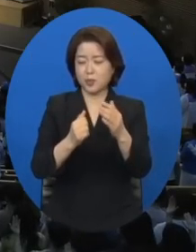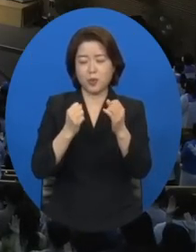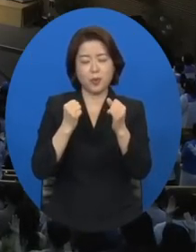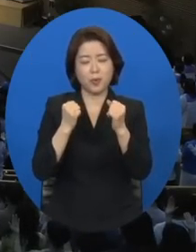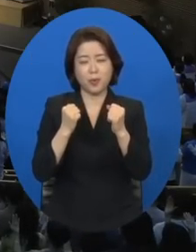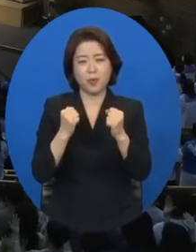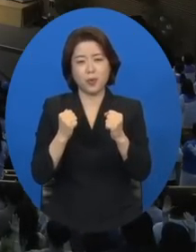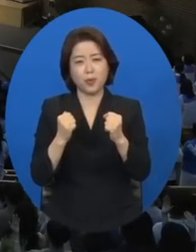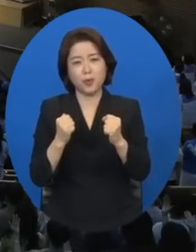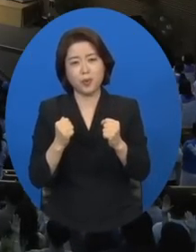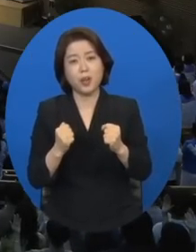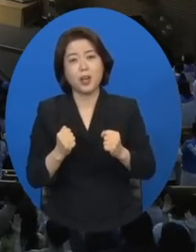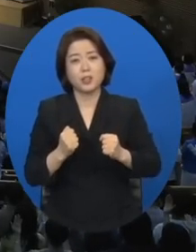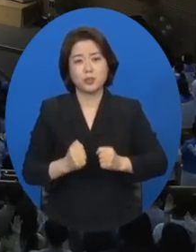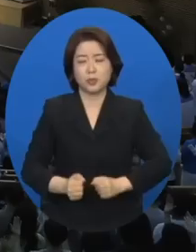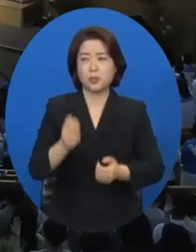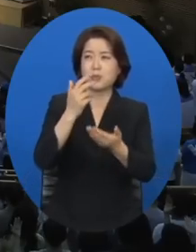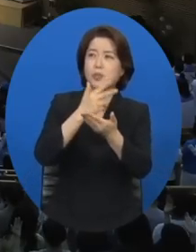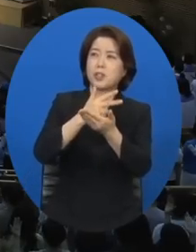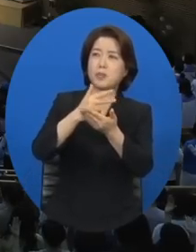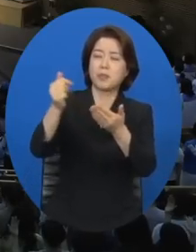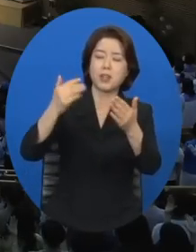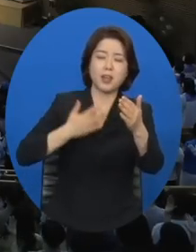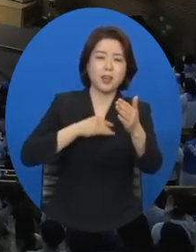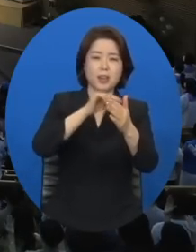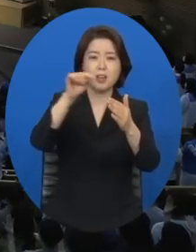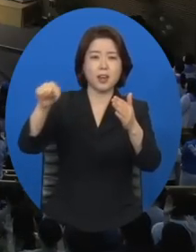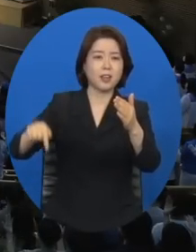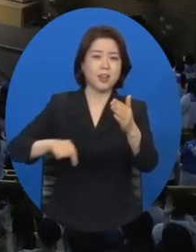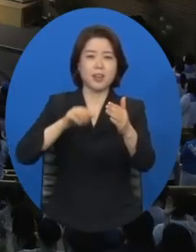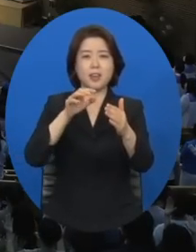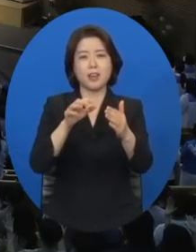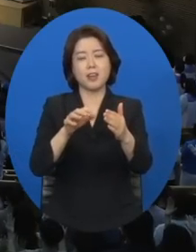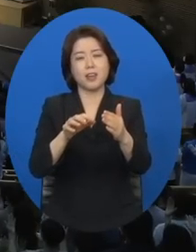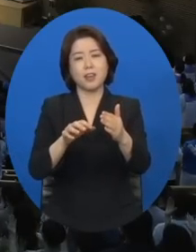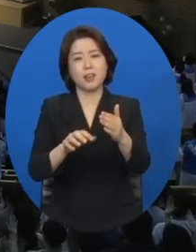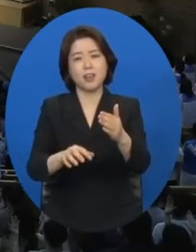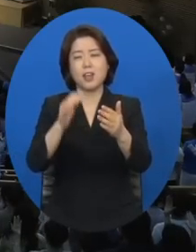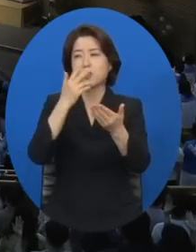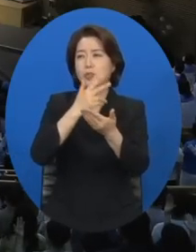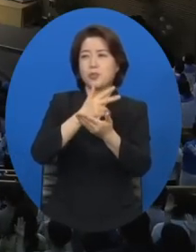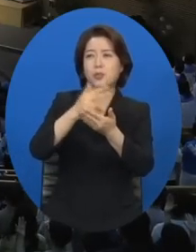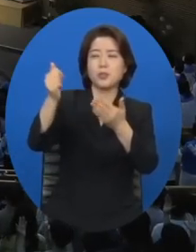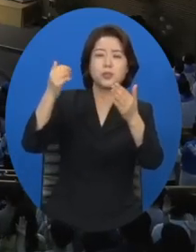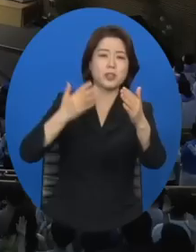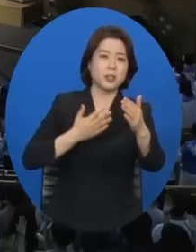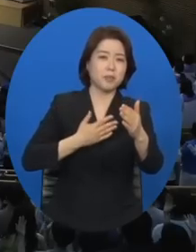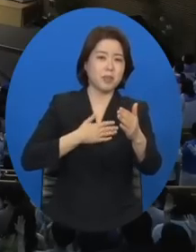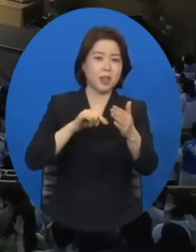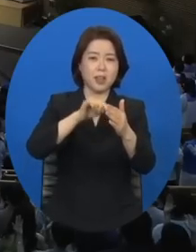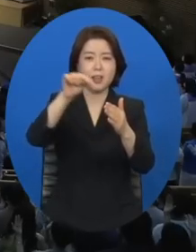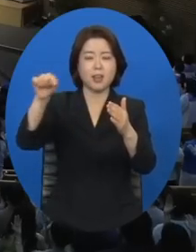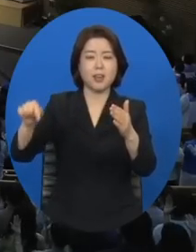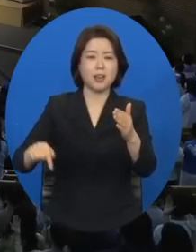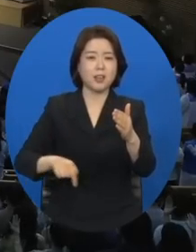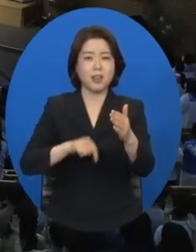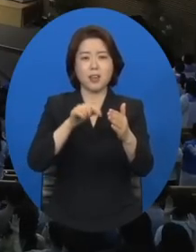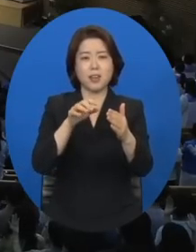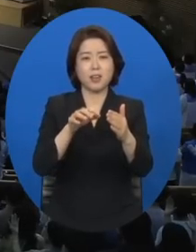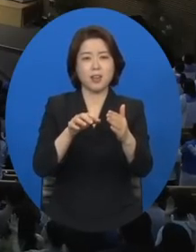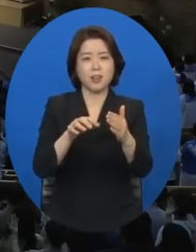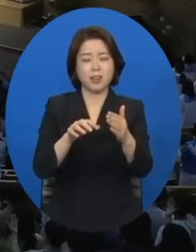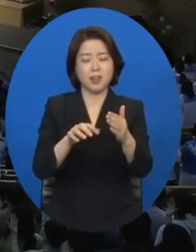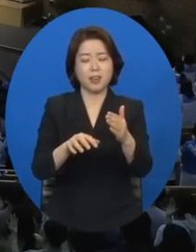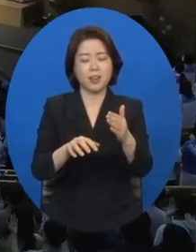계시고 주님 내 안에 주님 내